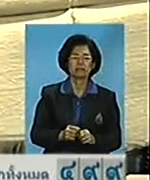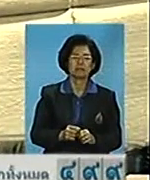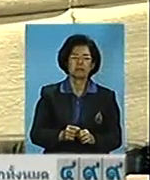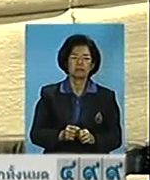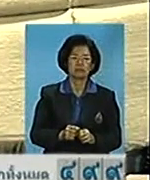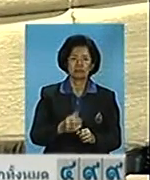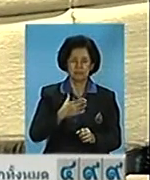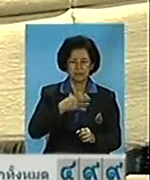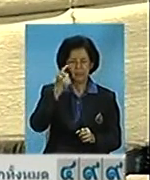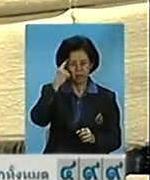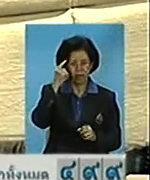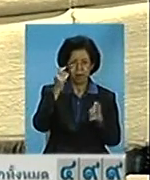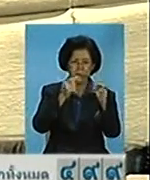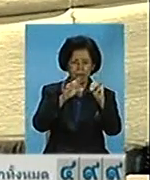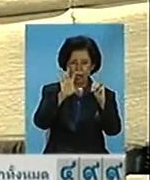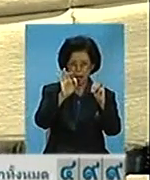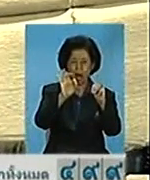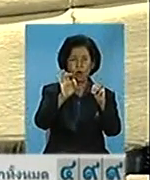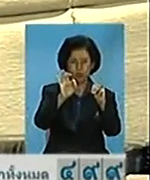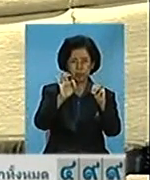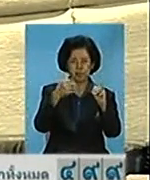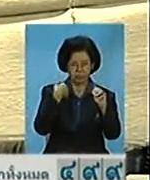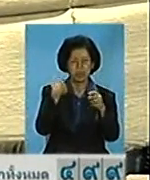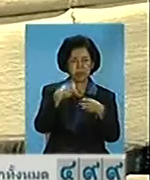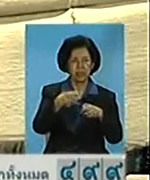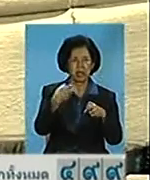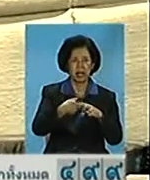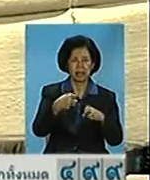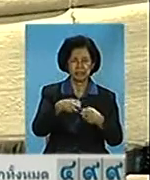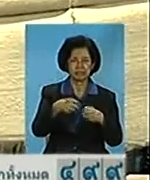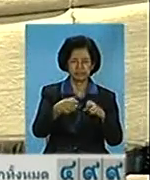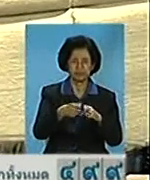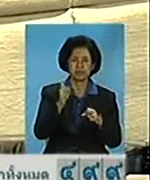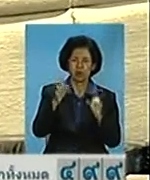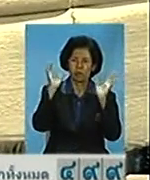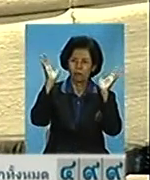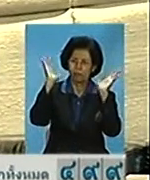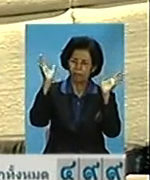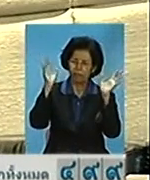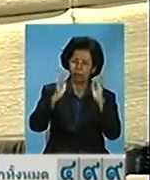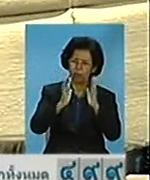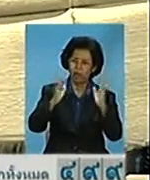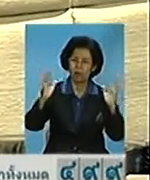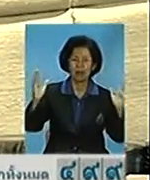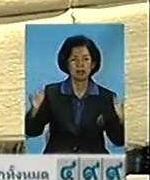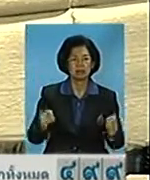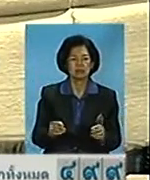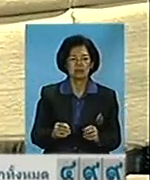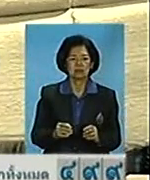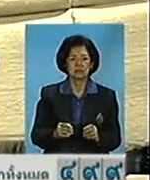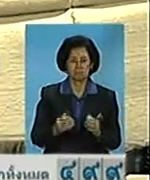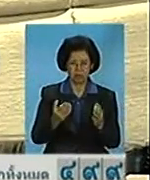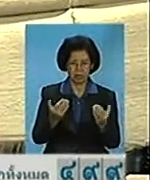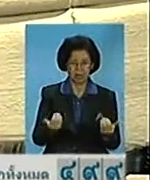ล้วผมคิดว่ามาตรา9เนี่ยมีปัญหาครับควรที่จะอภิปรายอย่างกว้างขวางและในขณะ